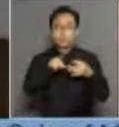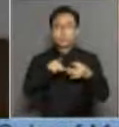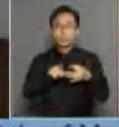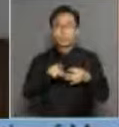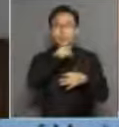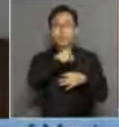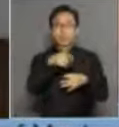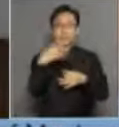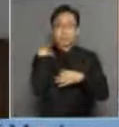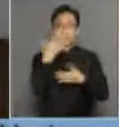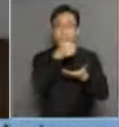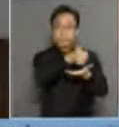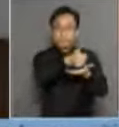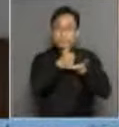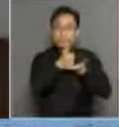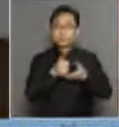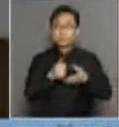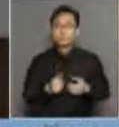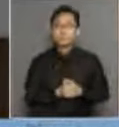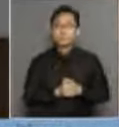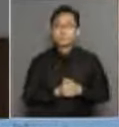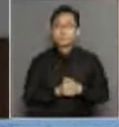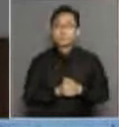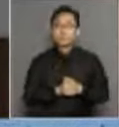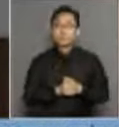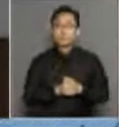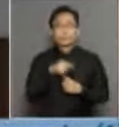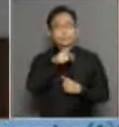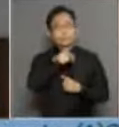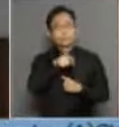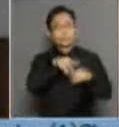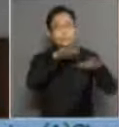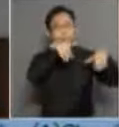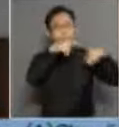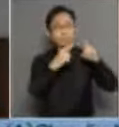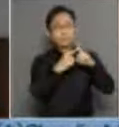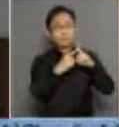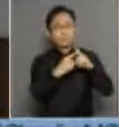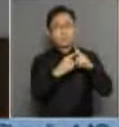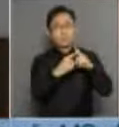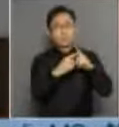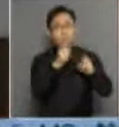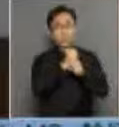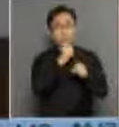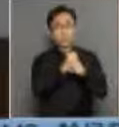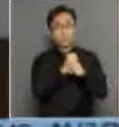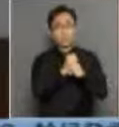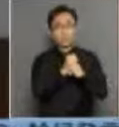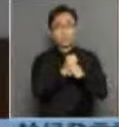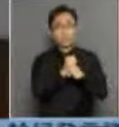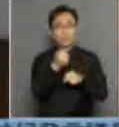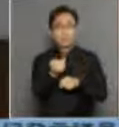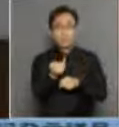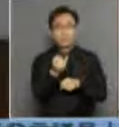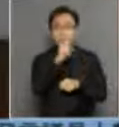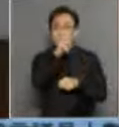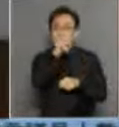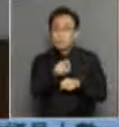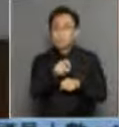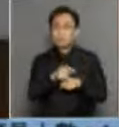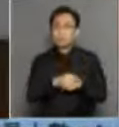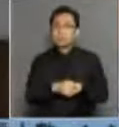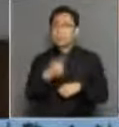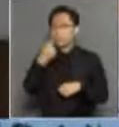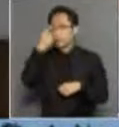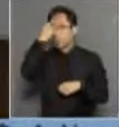嘅。咁呢位召集人嘅表現點樣唔稱職呢？我哋就講下委任佢嗰個人做召集人嘅時候噏啲